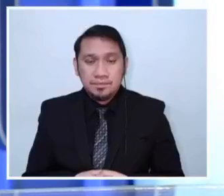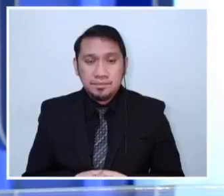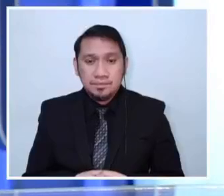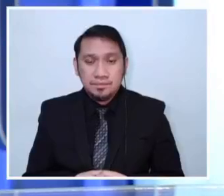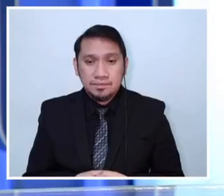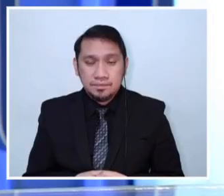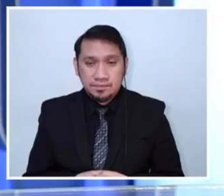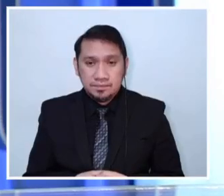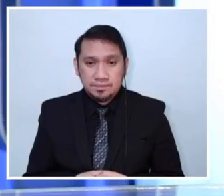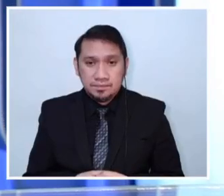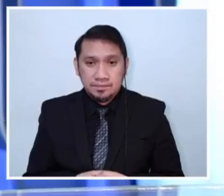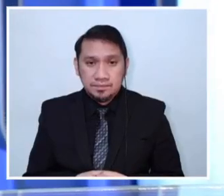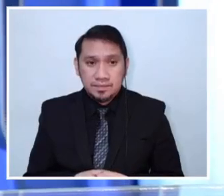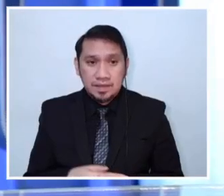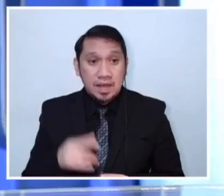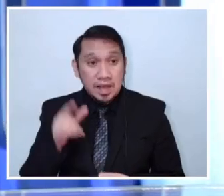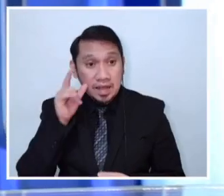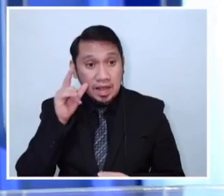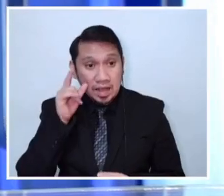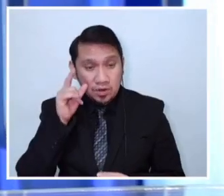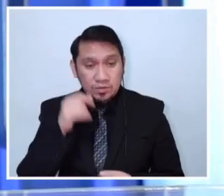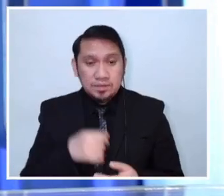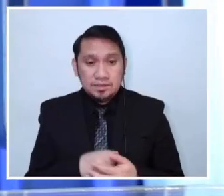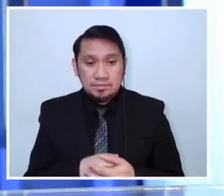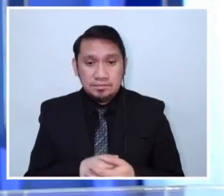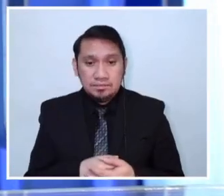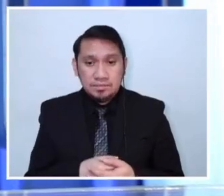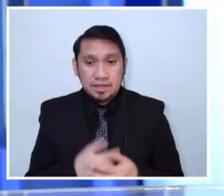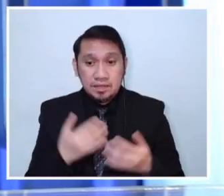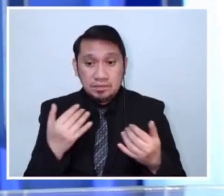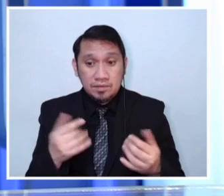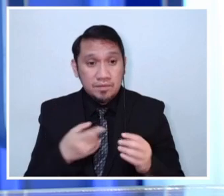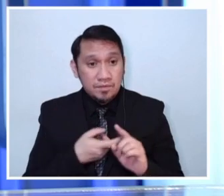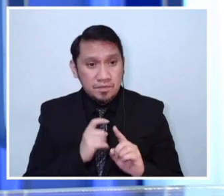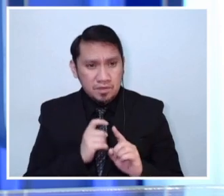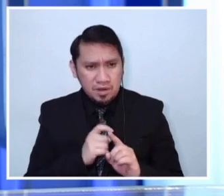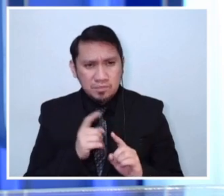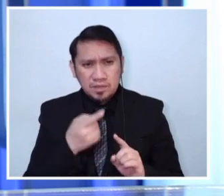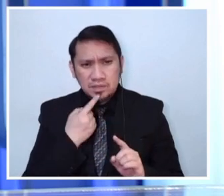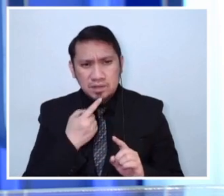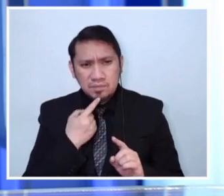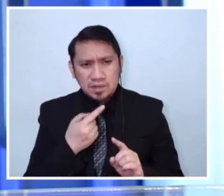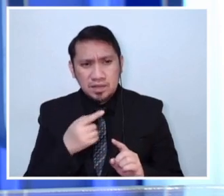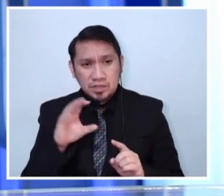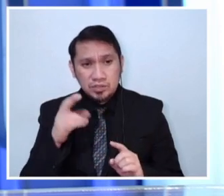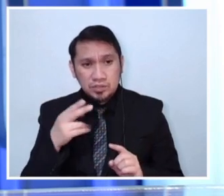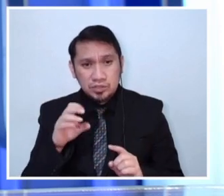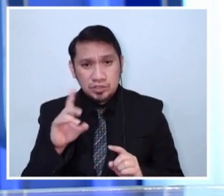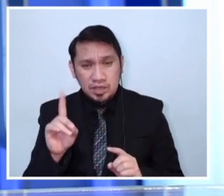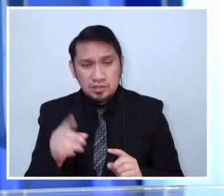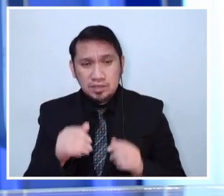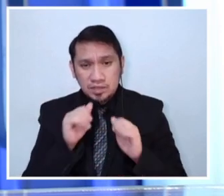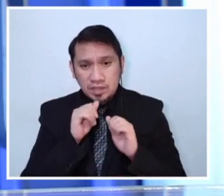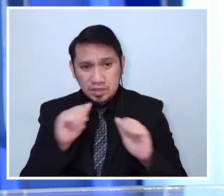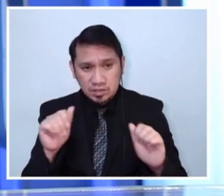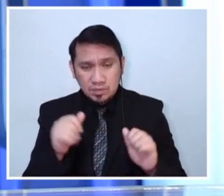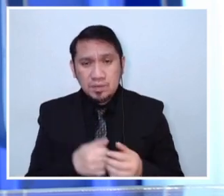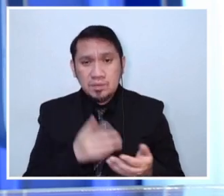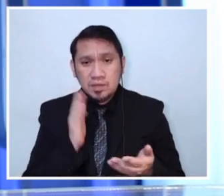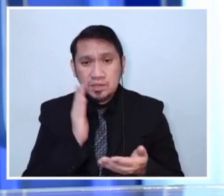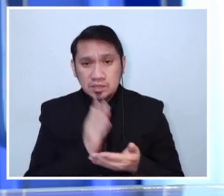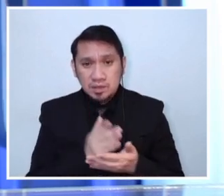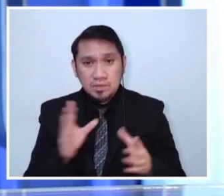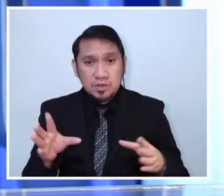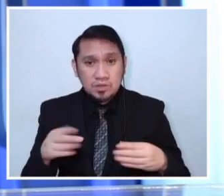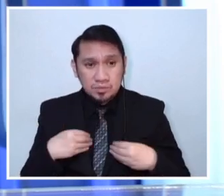lalagpo si Carl Yodi de Guzman sa memorandum ng Commission on Higher Education kung saan inanunsyong pansamantalang ihihinto ang pagtanggap